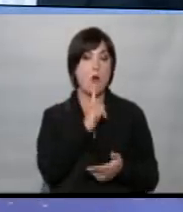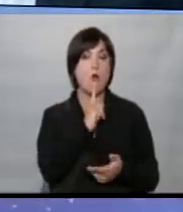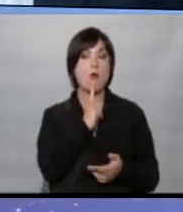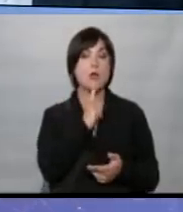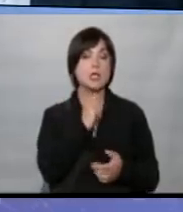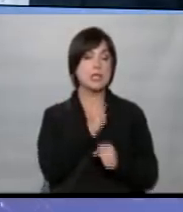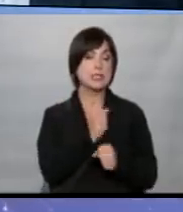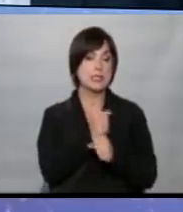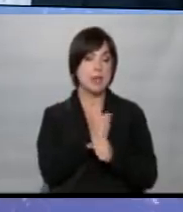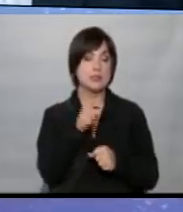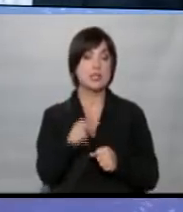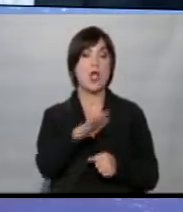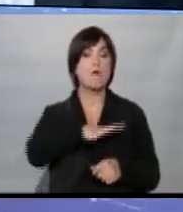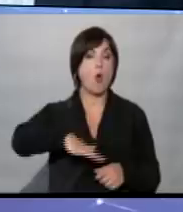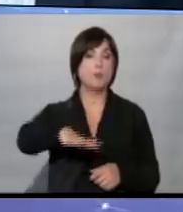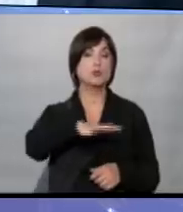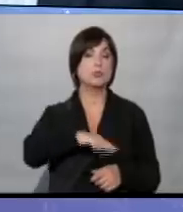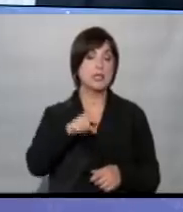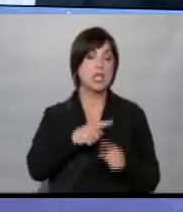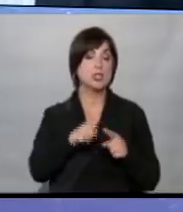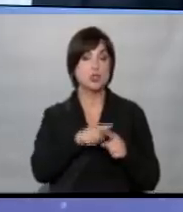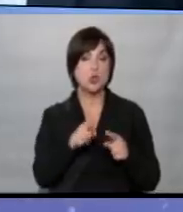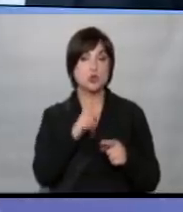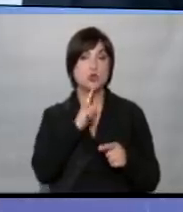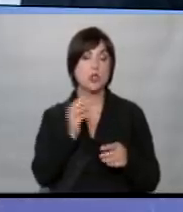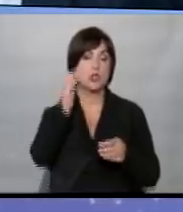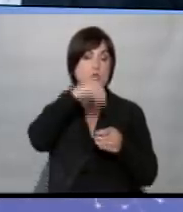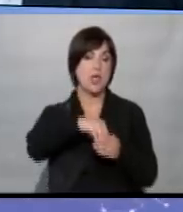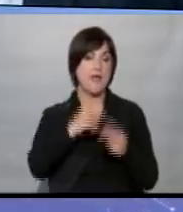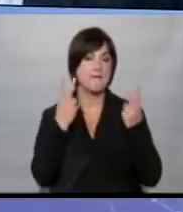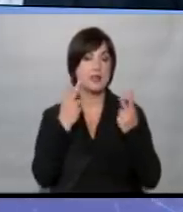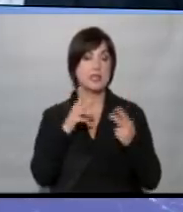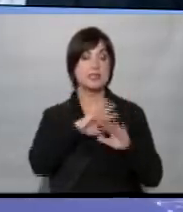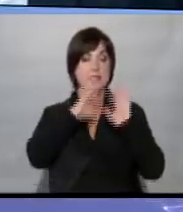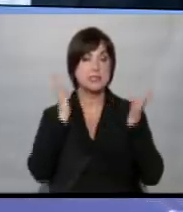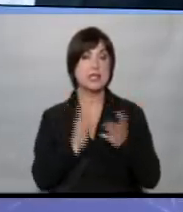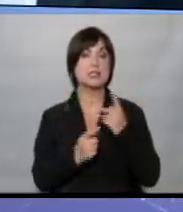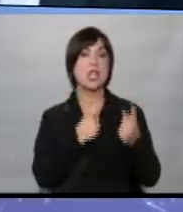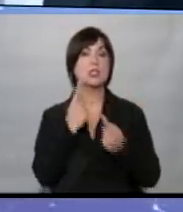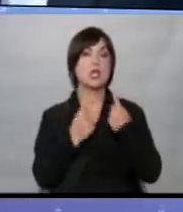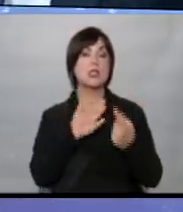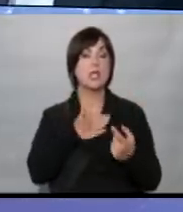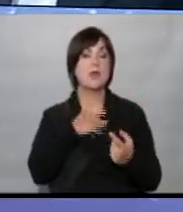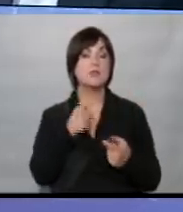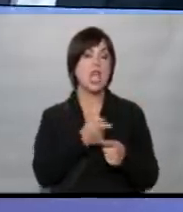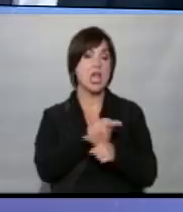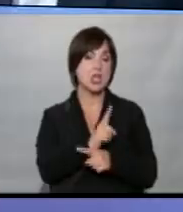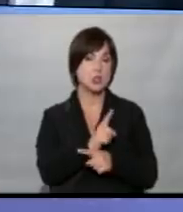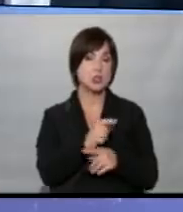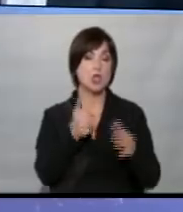се создаде сега во општеството е нешто што е додадена вредност на целата ситуација. Оти да имавме ние